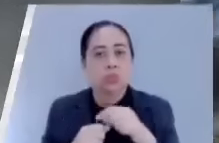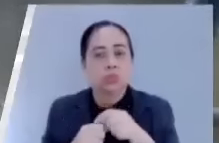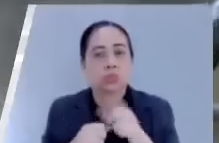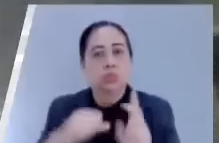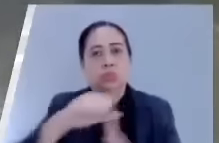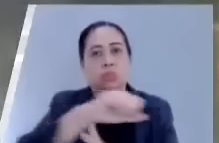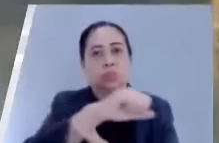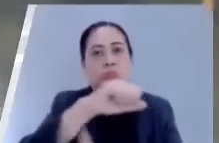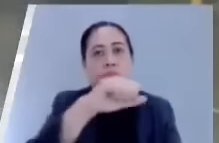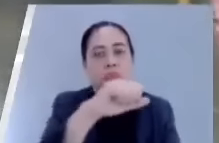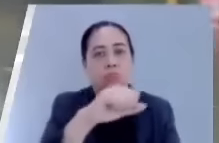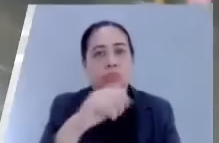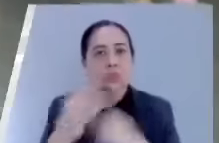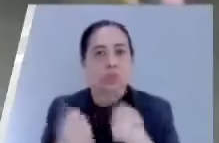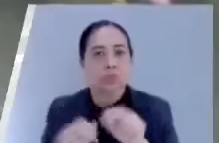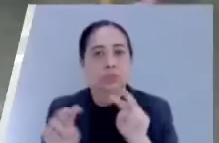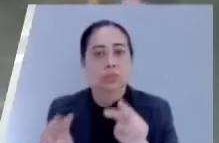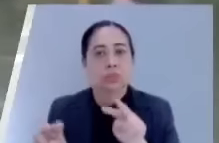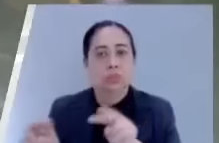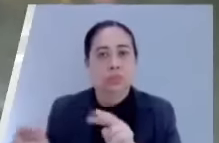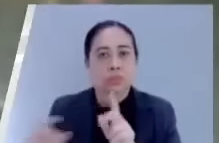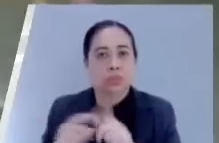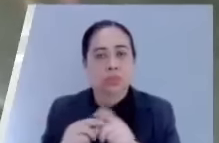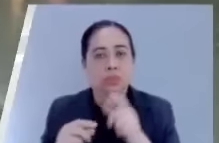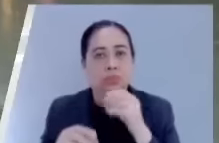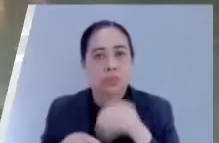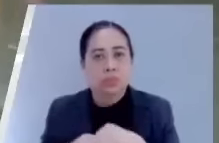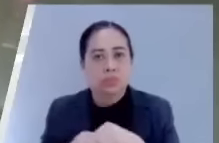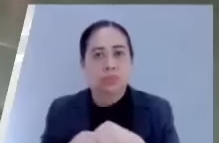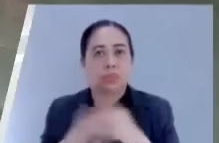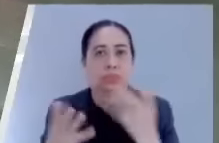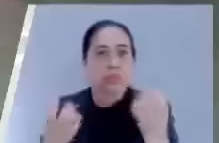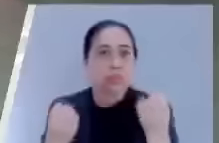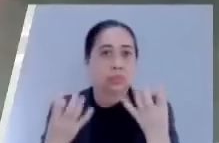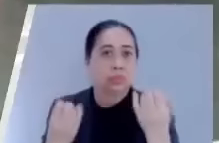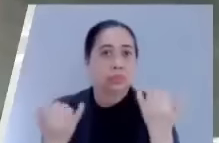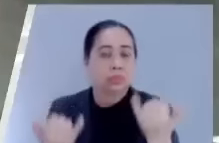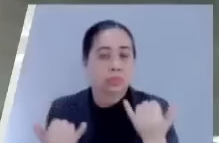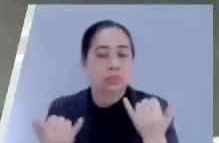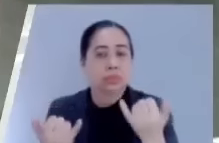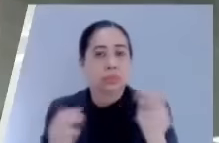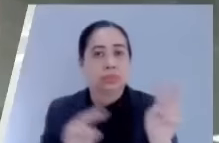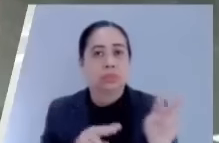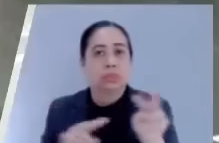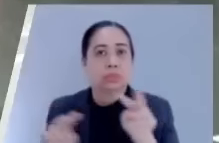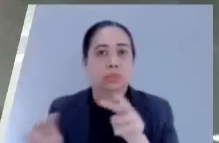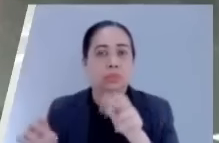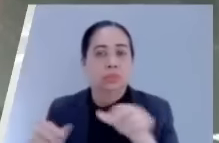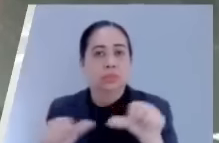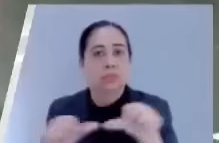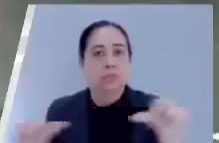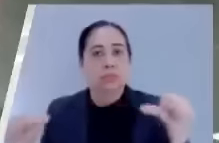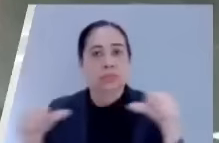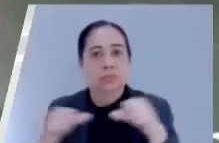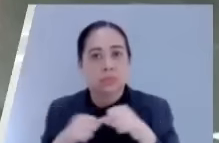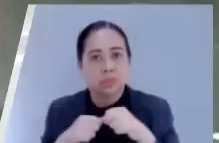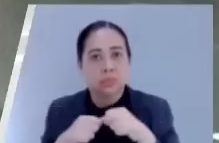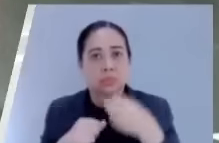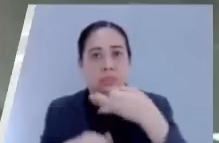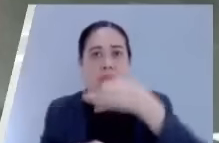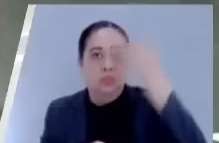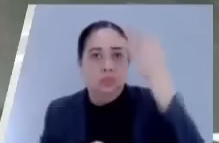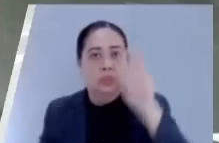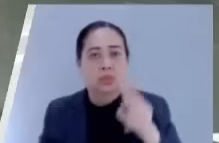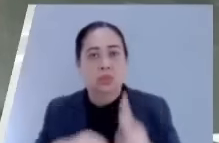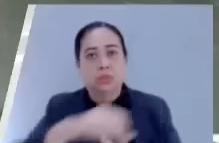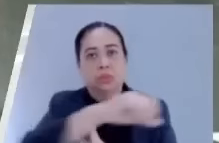umaga. Yung nakikita natin na nandyan sa loob. Marami ngayon ang mga motorista na nakikita ko dito sa area na ito sa bungad nitong tulay ay yung mga bumubelta